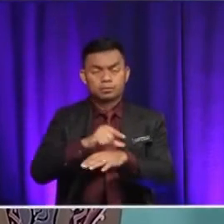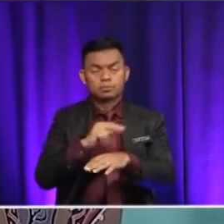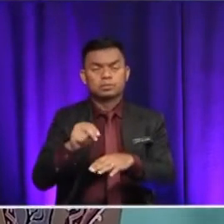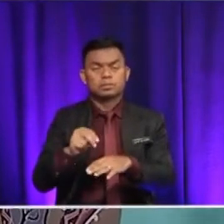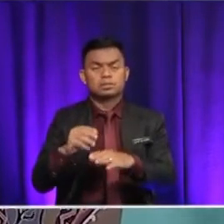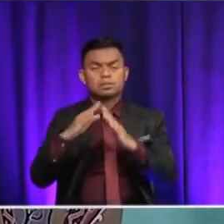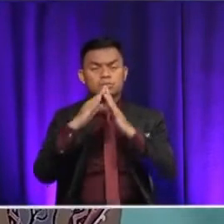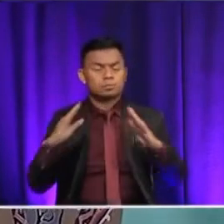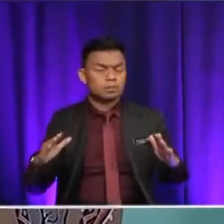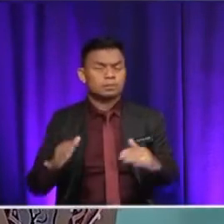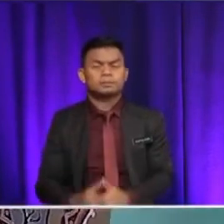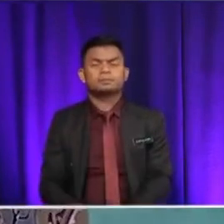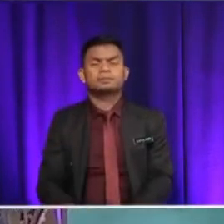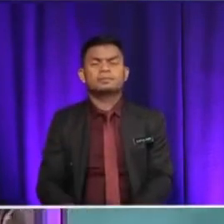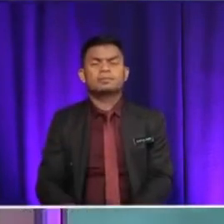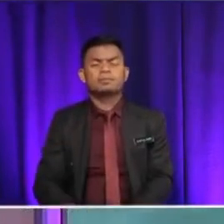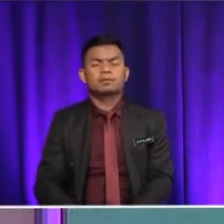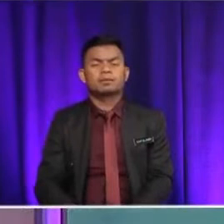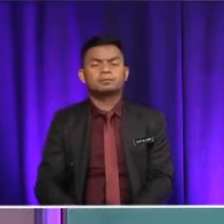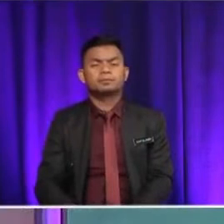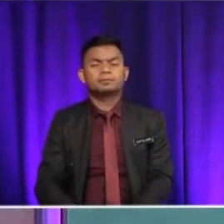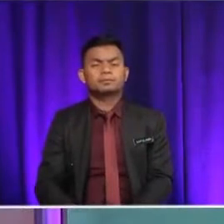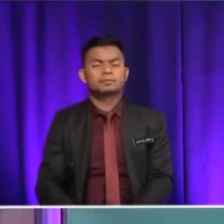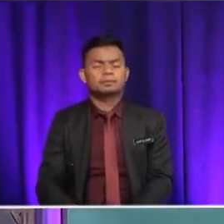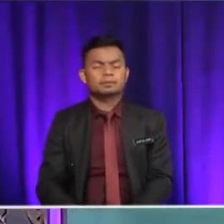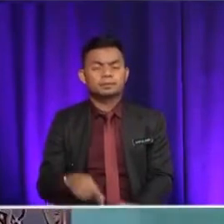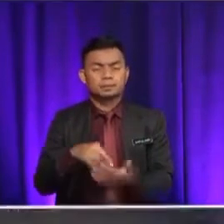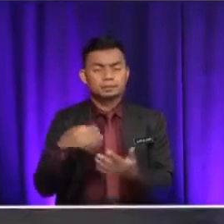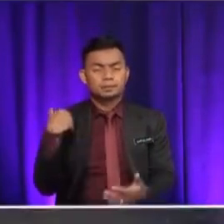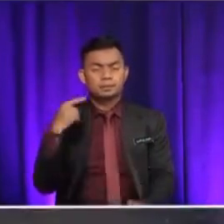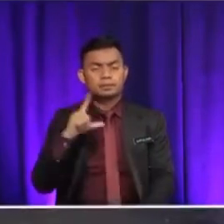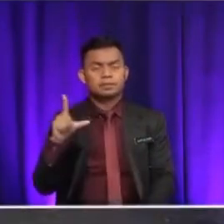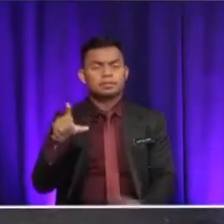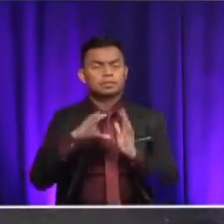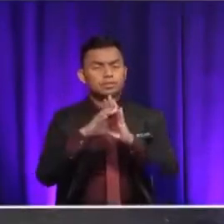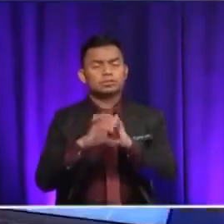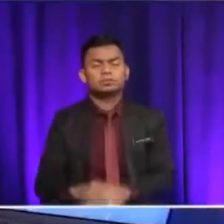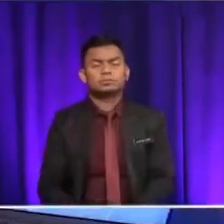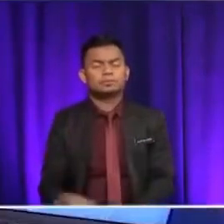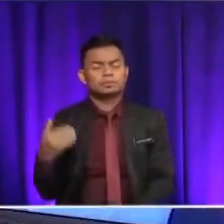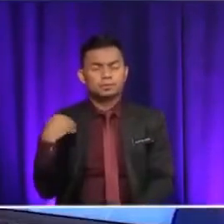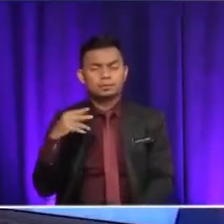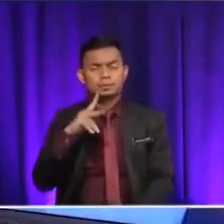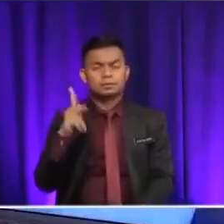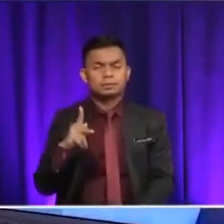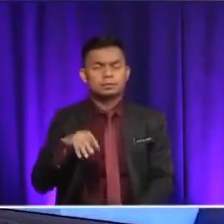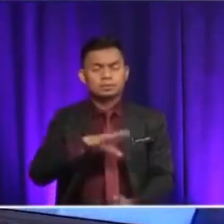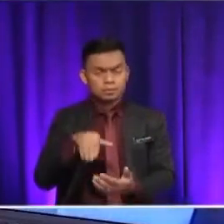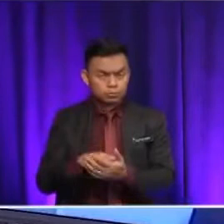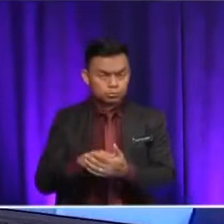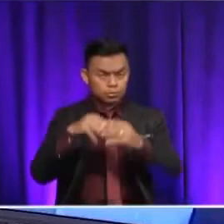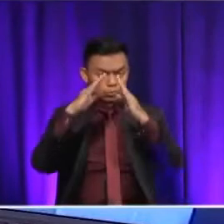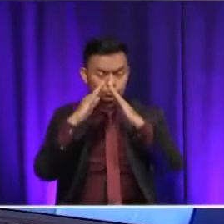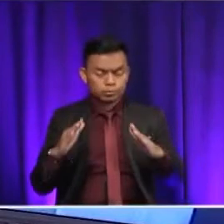kediaman. Yang tadi cikgu tak cover lukisan tu kan. So ini contoh dia. Alright. Cikgu, saya nak tanya, adakah semua jenis rumah kediaman